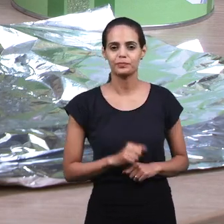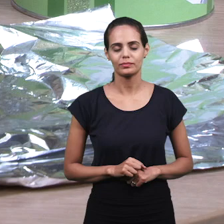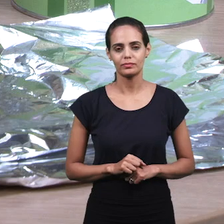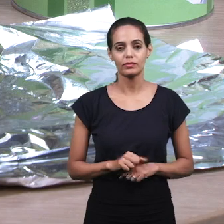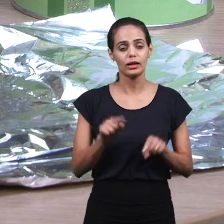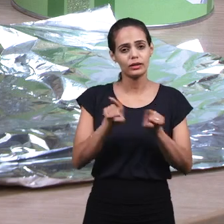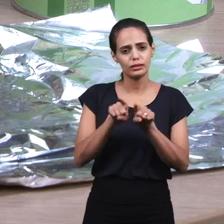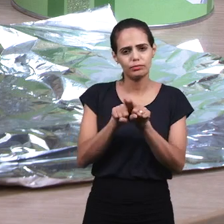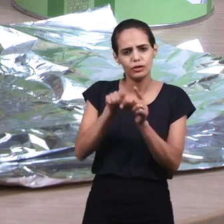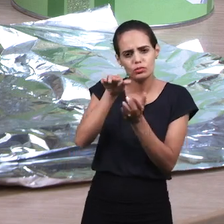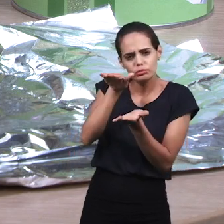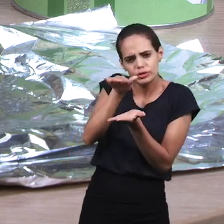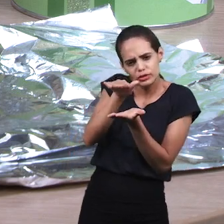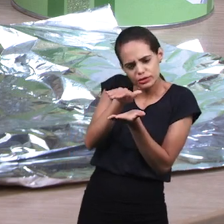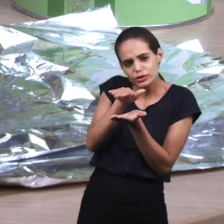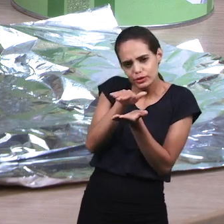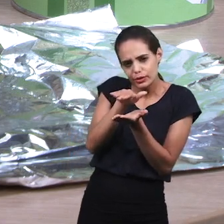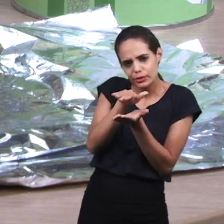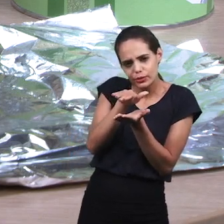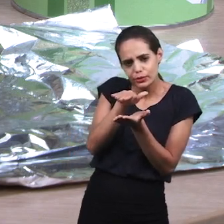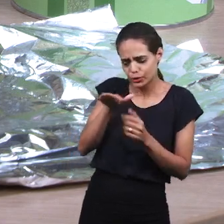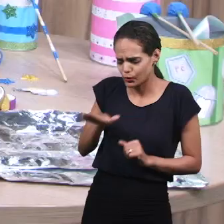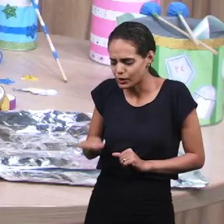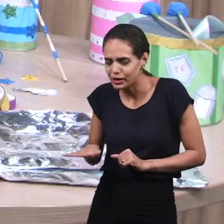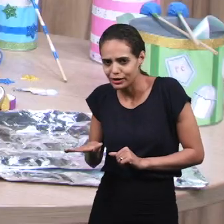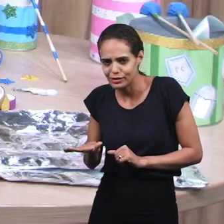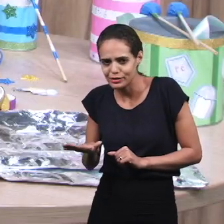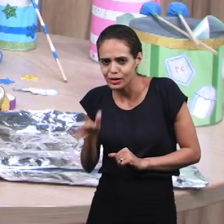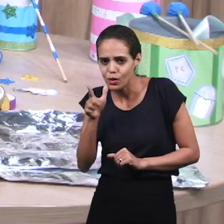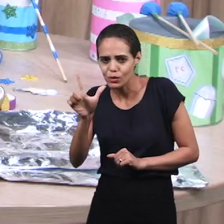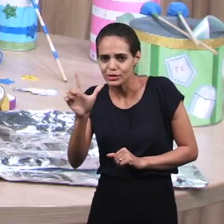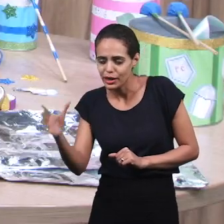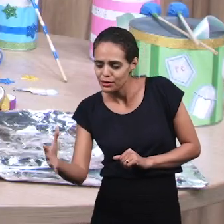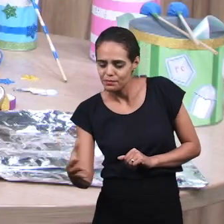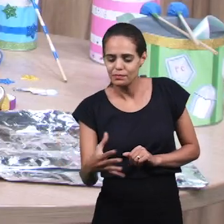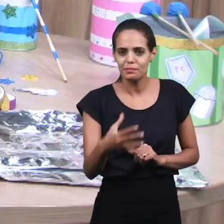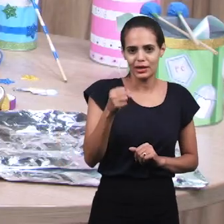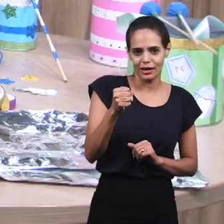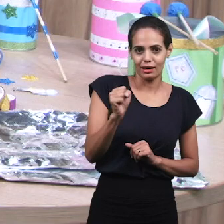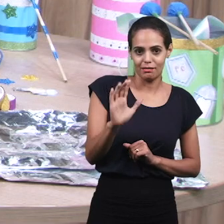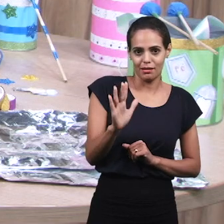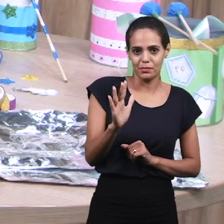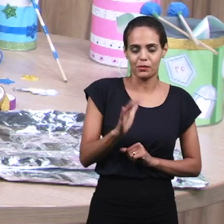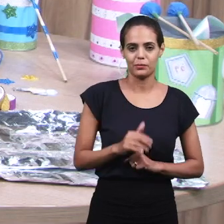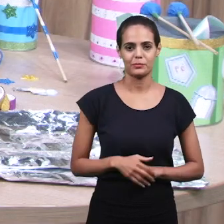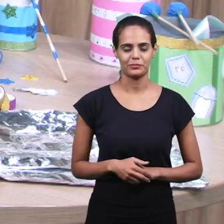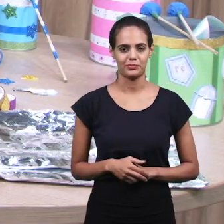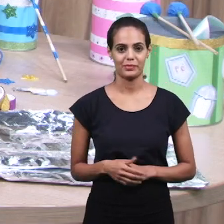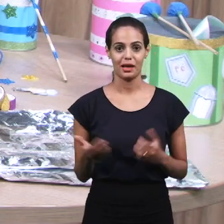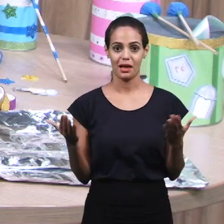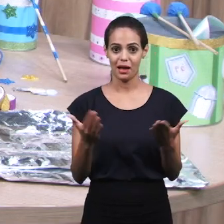dessin. Et le plus petit, avec un enfant plus petit, qui peut le tenir dans la main. Nous allons faire le nôtre maintenant.